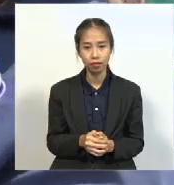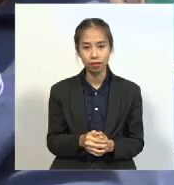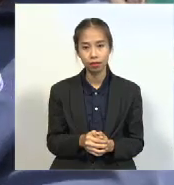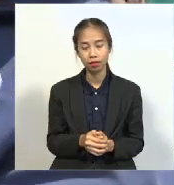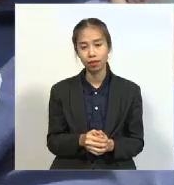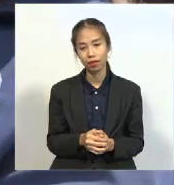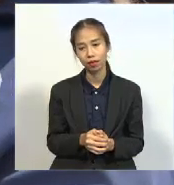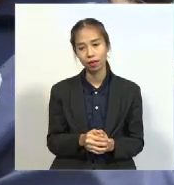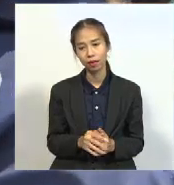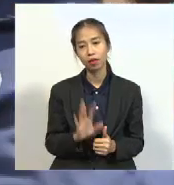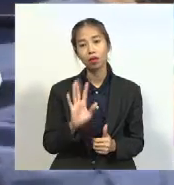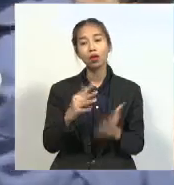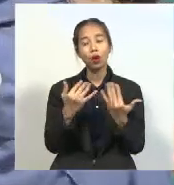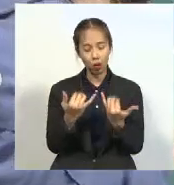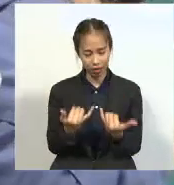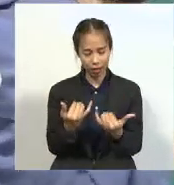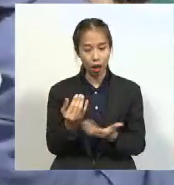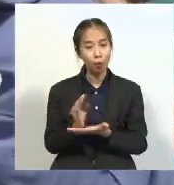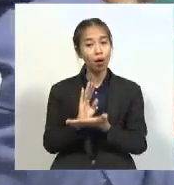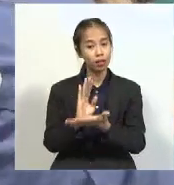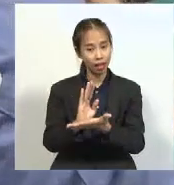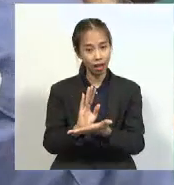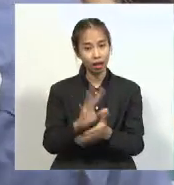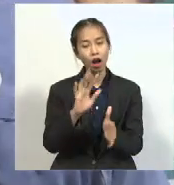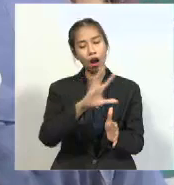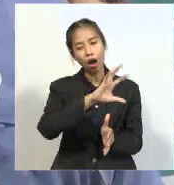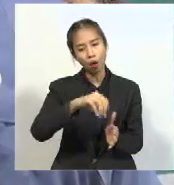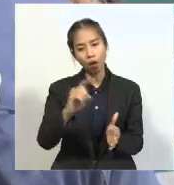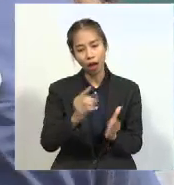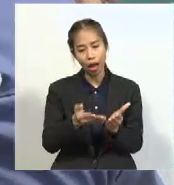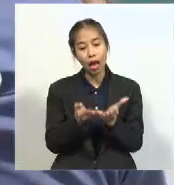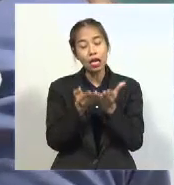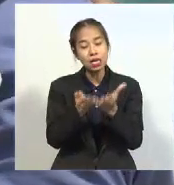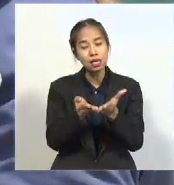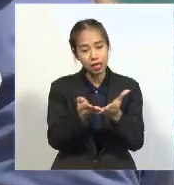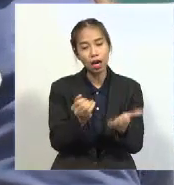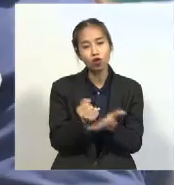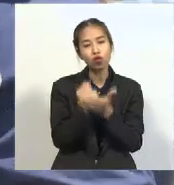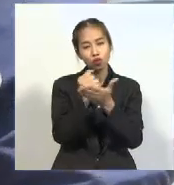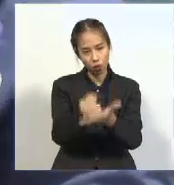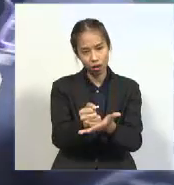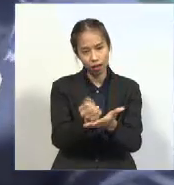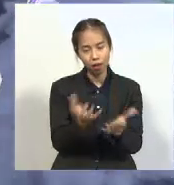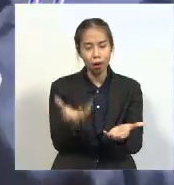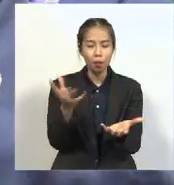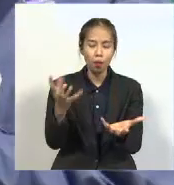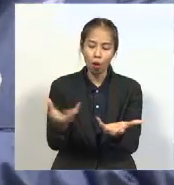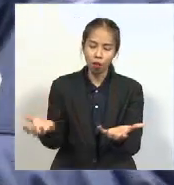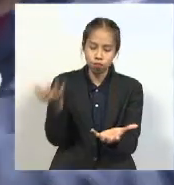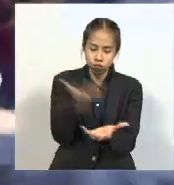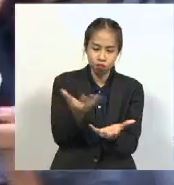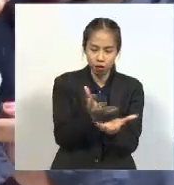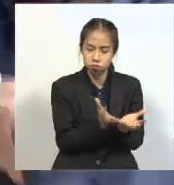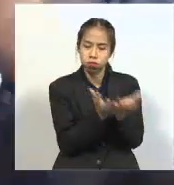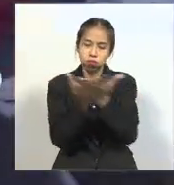อนนี้ก็เรียกว่ารับบริจาคยานพาหนะที่จะเข้ามายังเกาะหมาแห่งนี้ด้วยใช่ไหมคะ ครับ ค่ะอย่างที่คุณหมอบอก